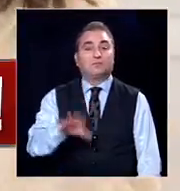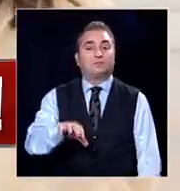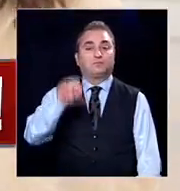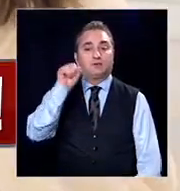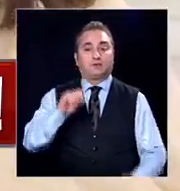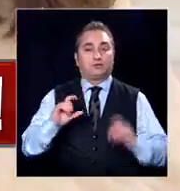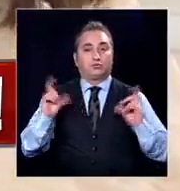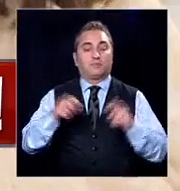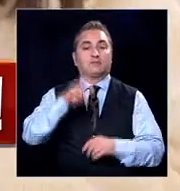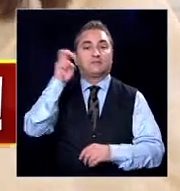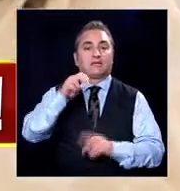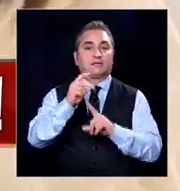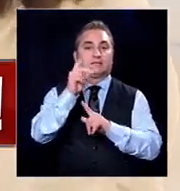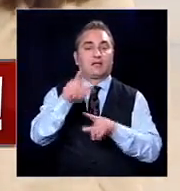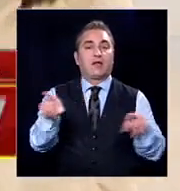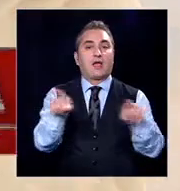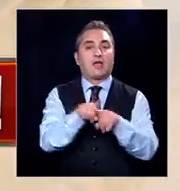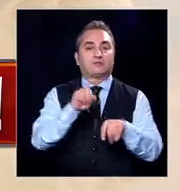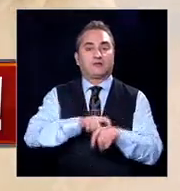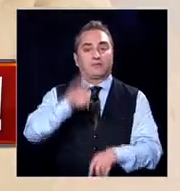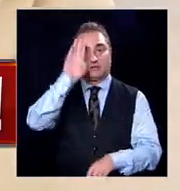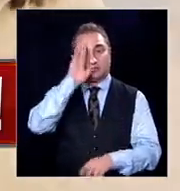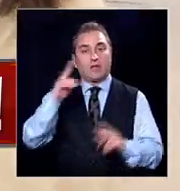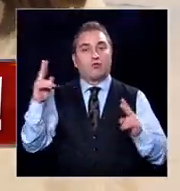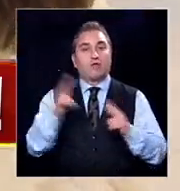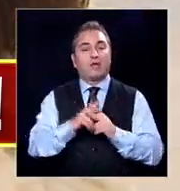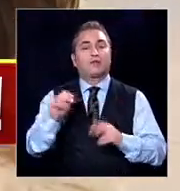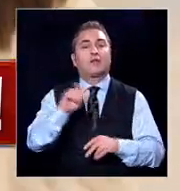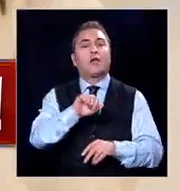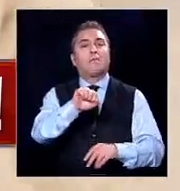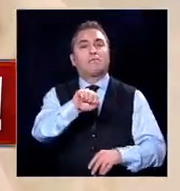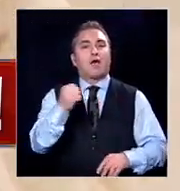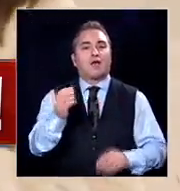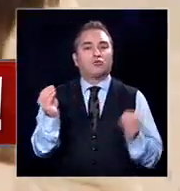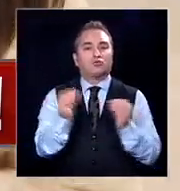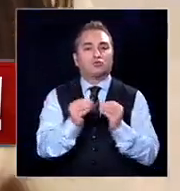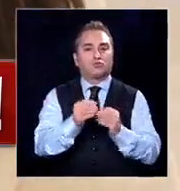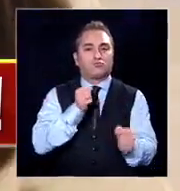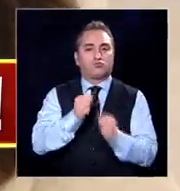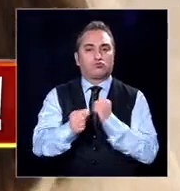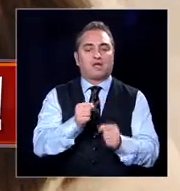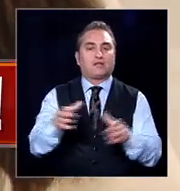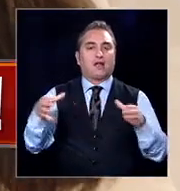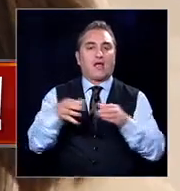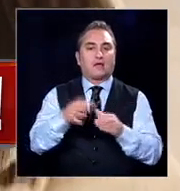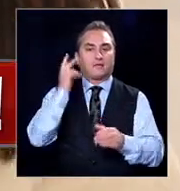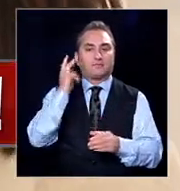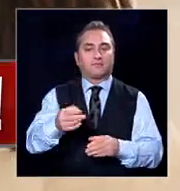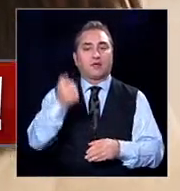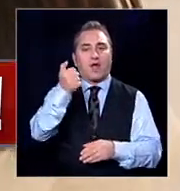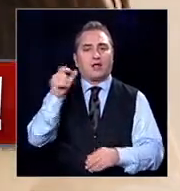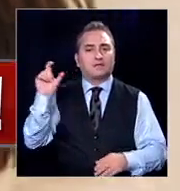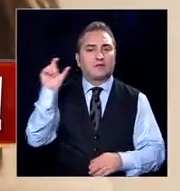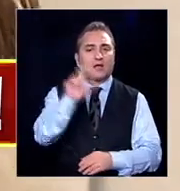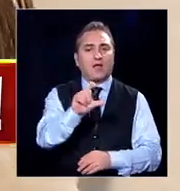8 ilde eş zamanlı yapıldı. İstanbul Emniyeti Mali Suçlarla Mücadele Şubesi'ne bağlı ekipler 6 ay